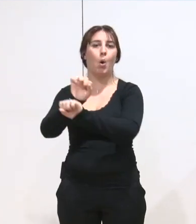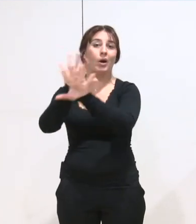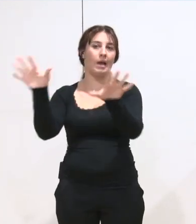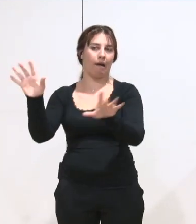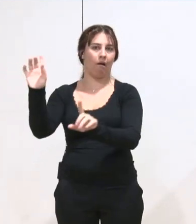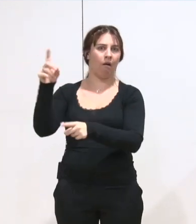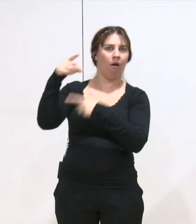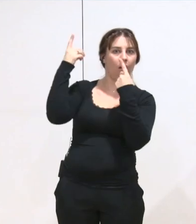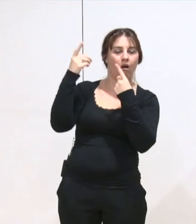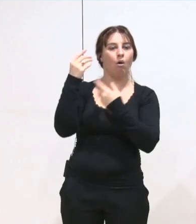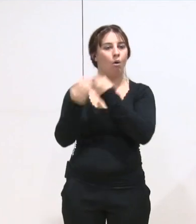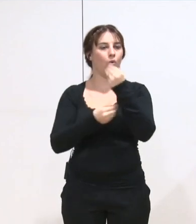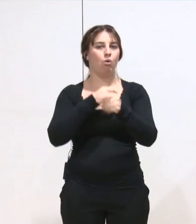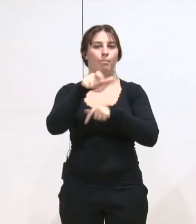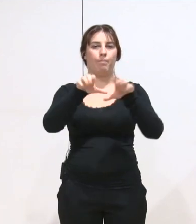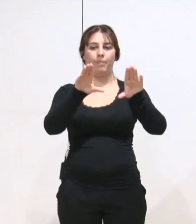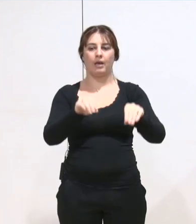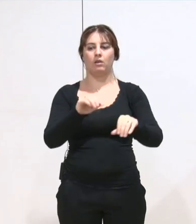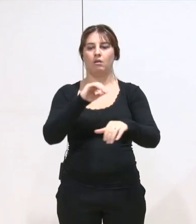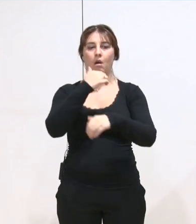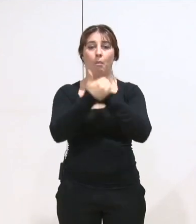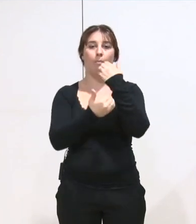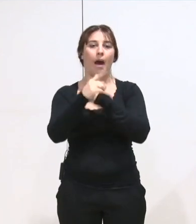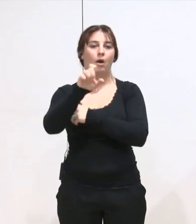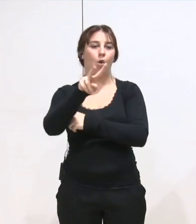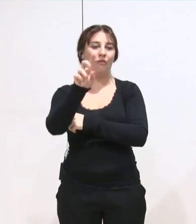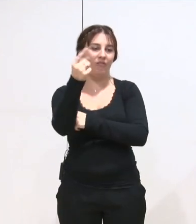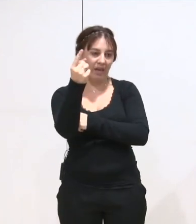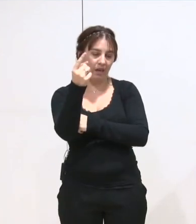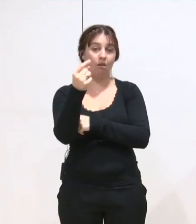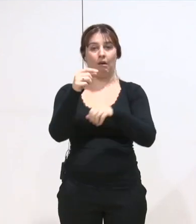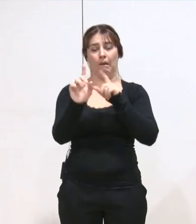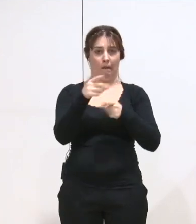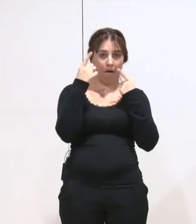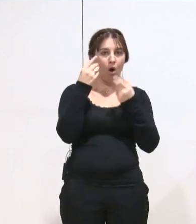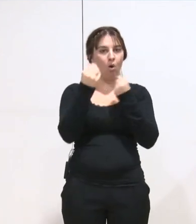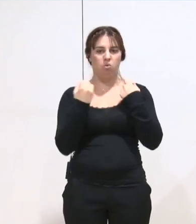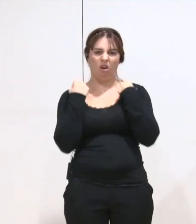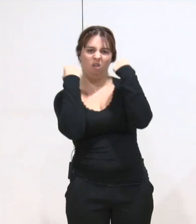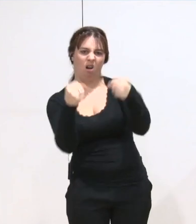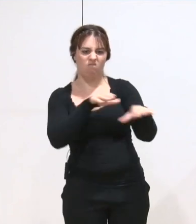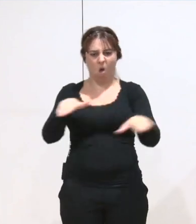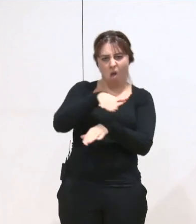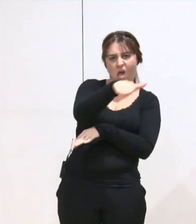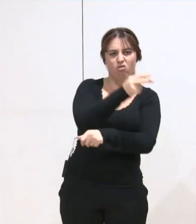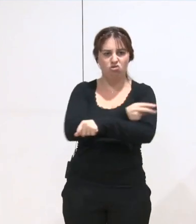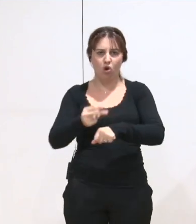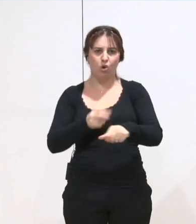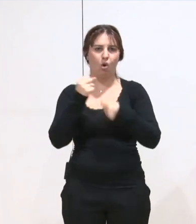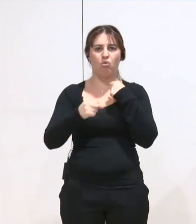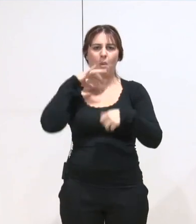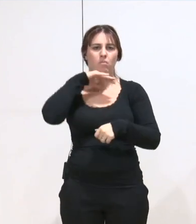des riverains de Paul Pinlevé, pour tapage nocturne, conduite dangereuse, déversement d'ordures sur la voie publique. Je